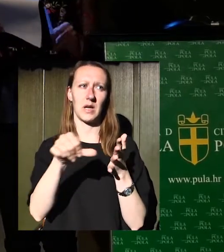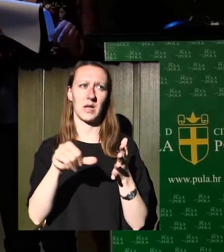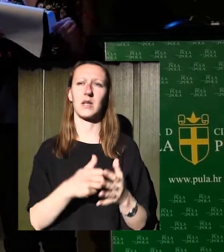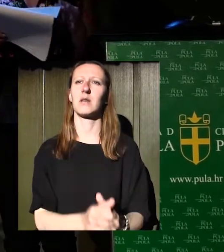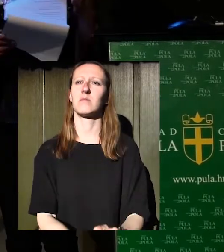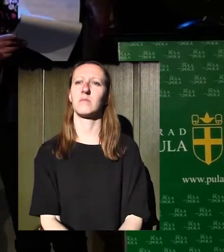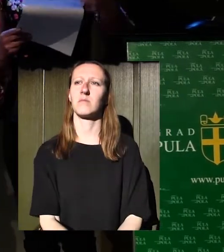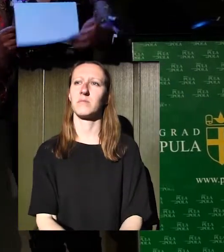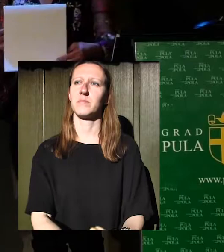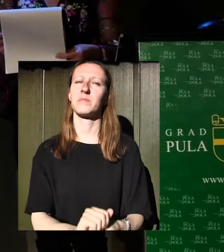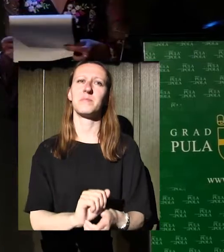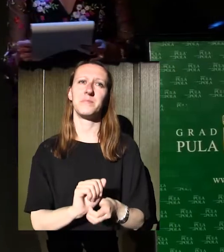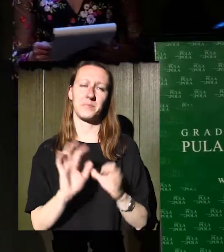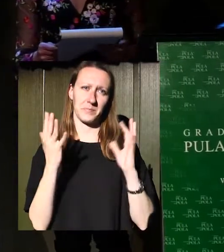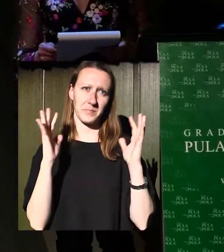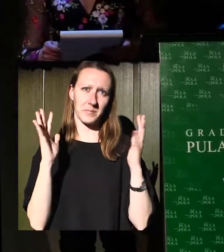nagradu.